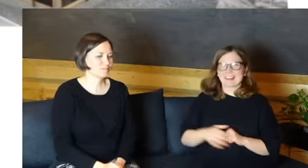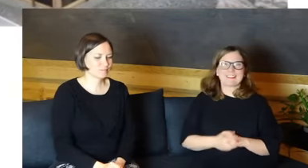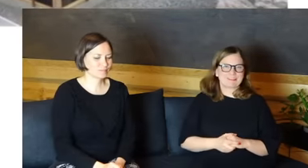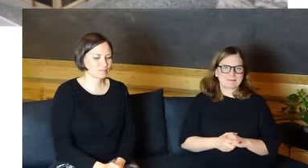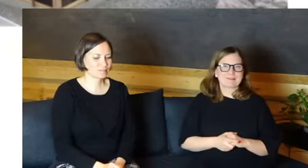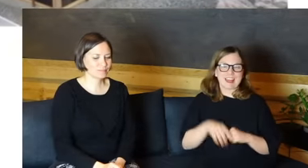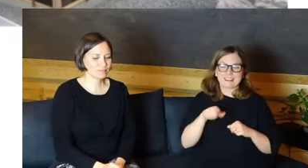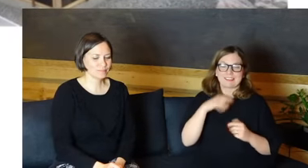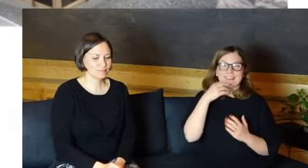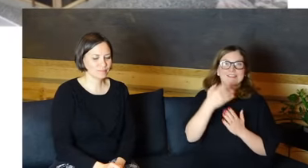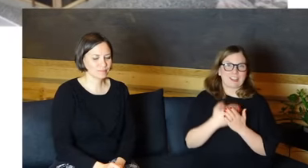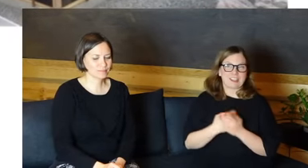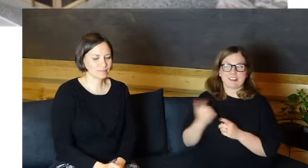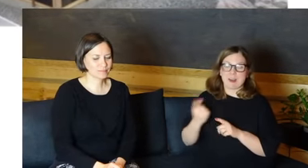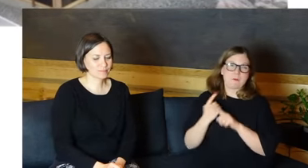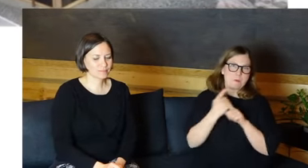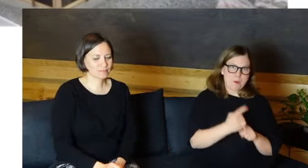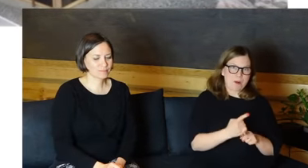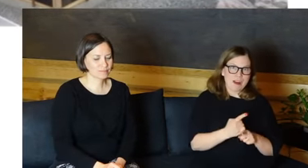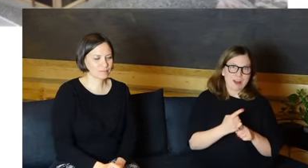alusta asti tässä tarinassa.